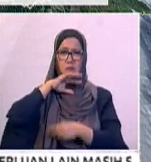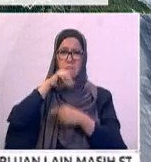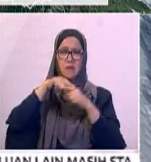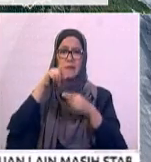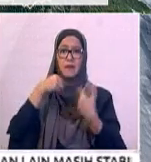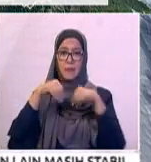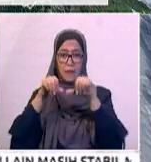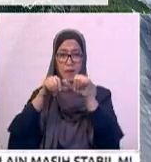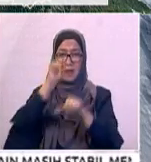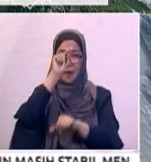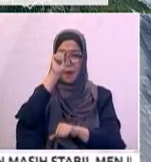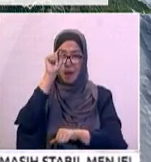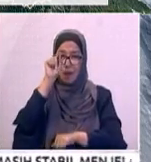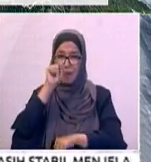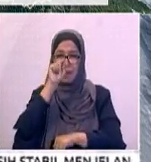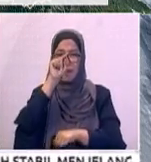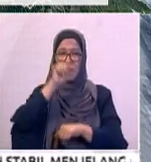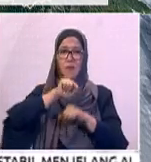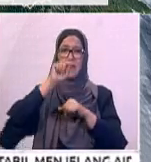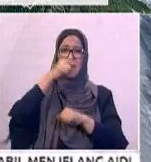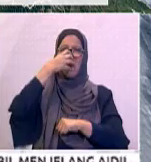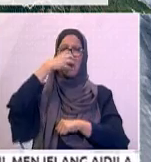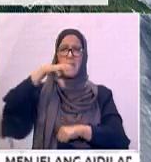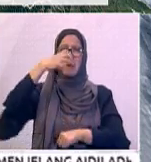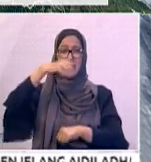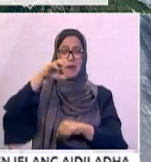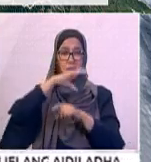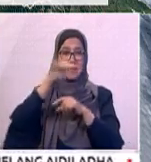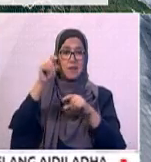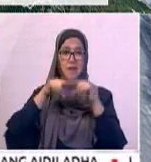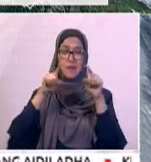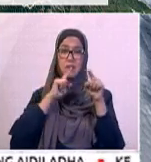dicerap. Berdasarkan cerapan, di semenanjung